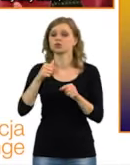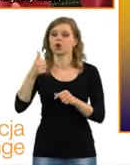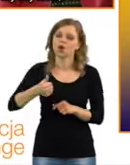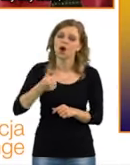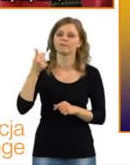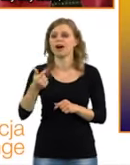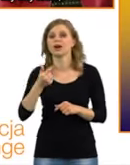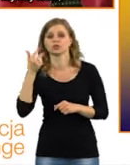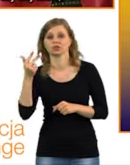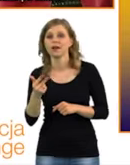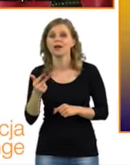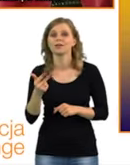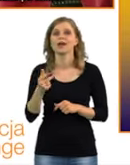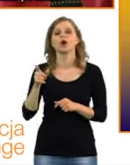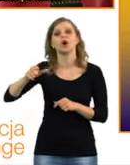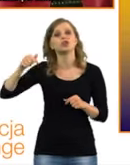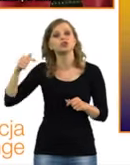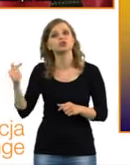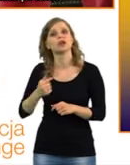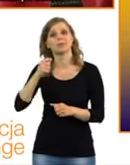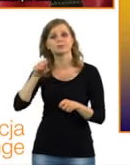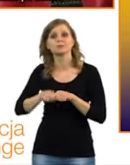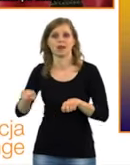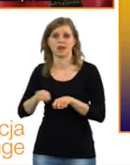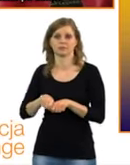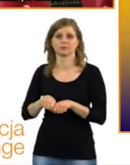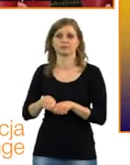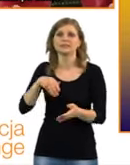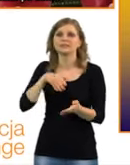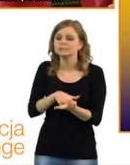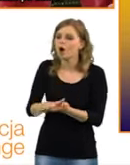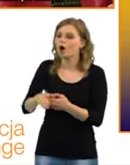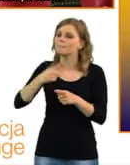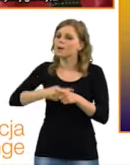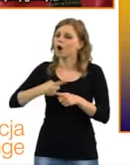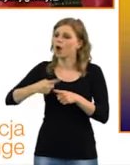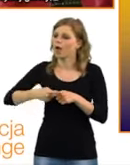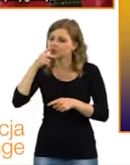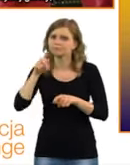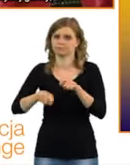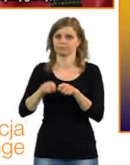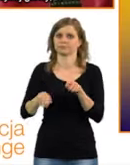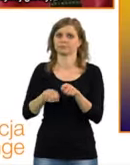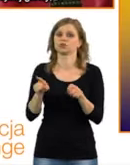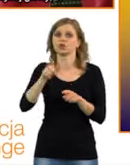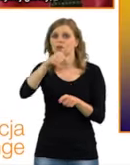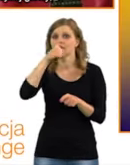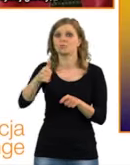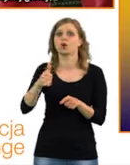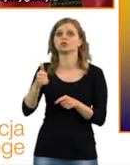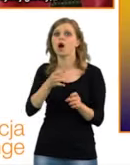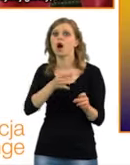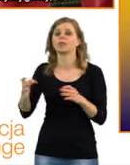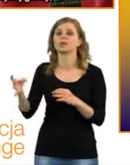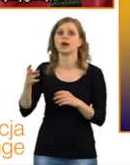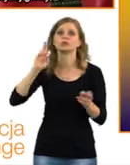rok, 2 czy 3 latka, trzeba sprawdzać i zaczynać po kolei sprawdzić, czyli nie można nadawać